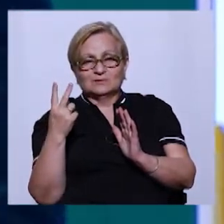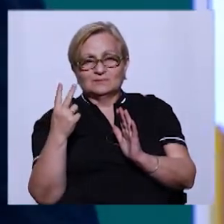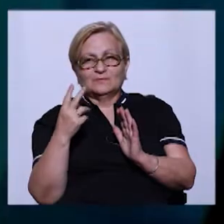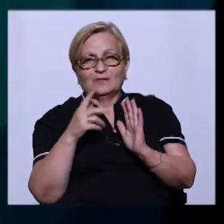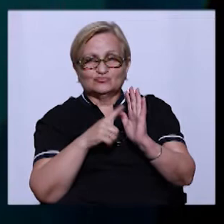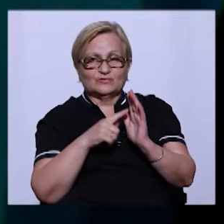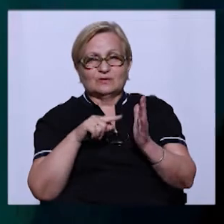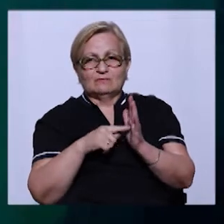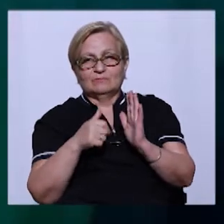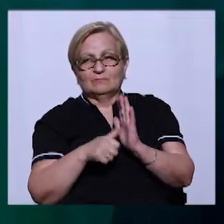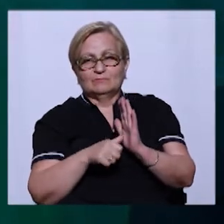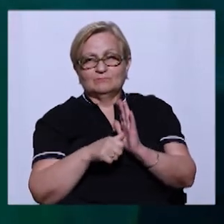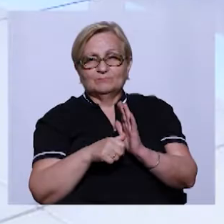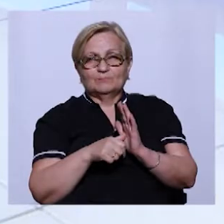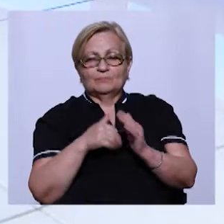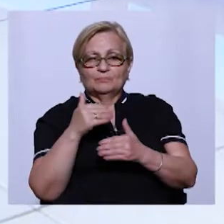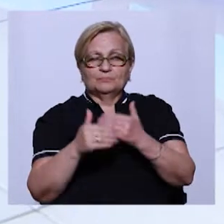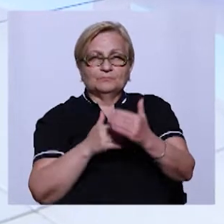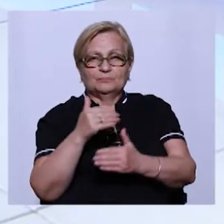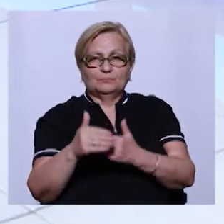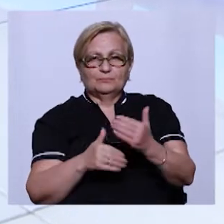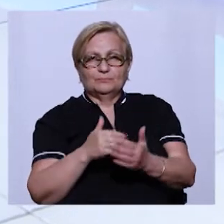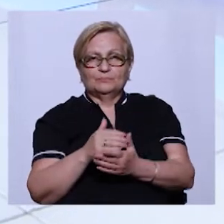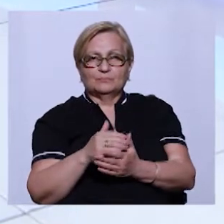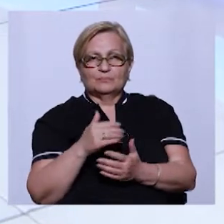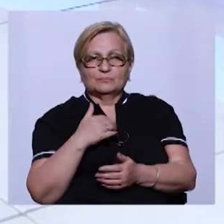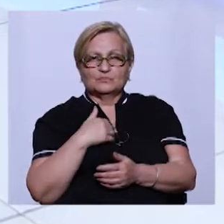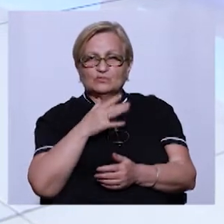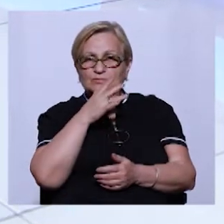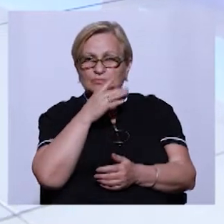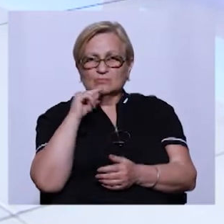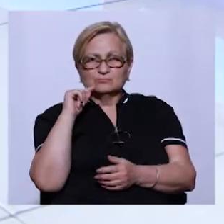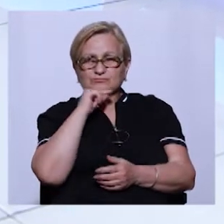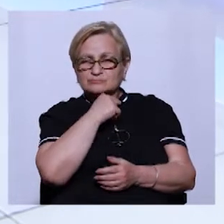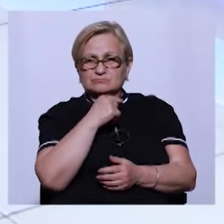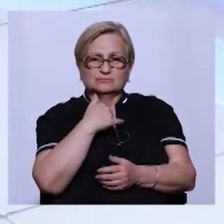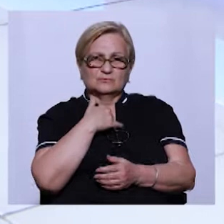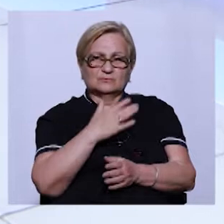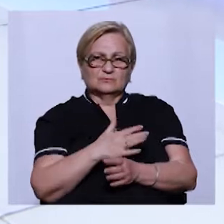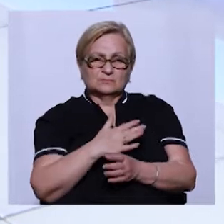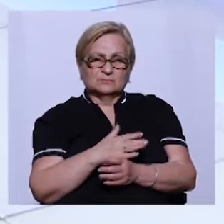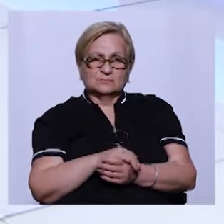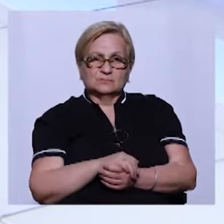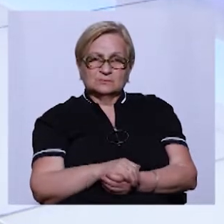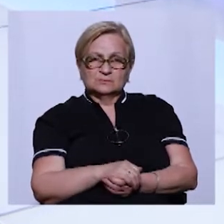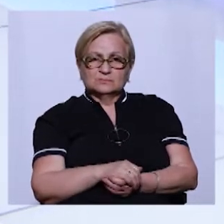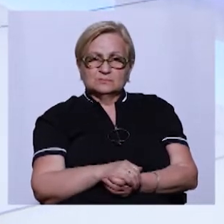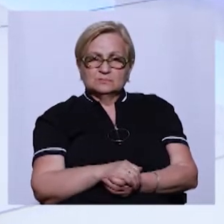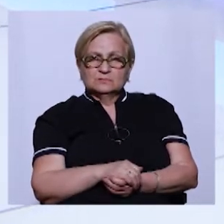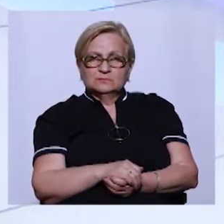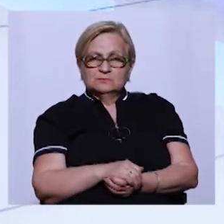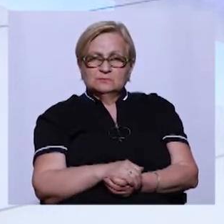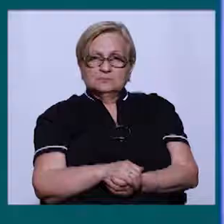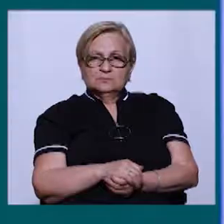42. გზა და გზა. შეზღუდულები ვართ დროში ისევე როგორც იგივე 40-წუთიანი გაკვეთილი